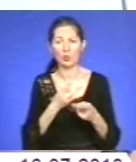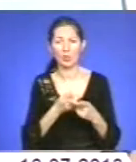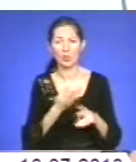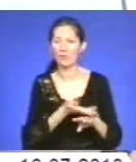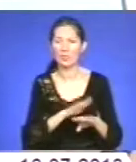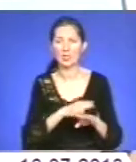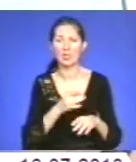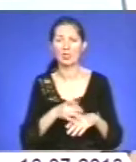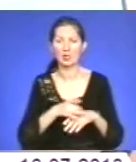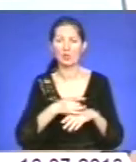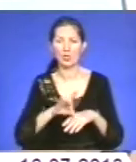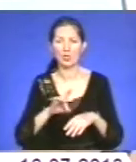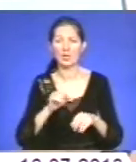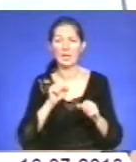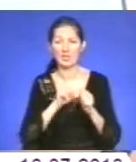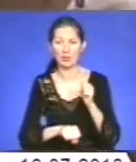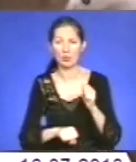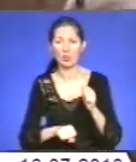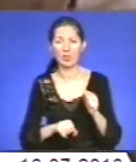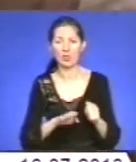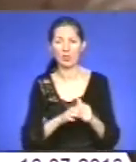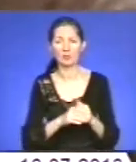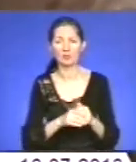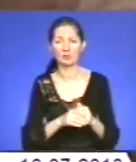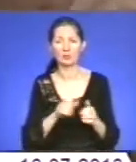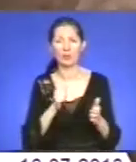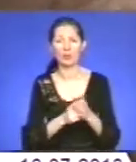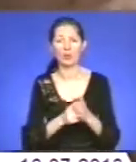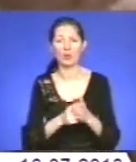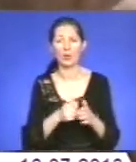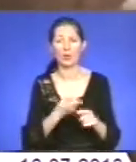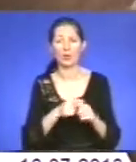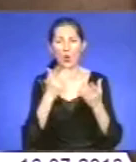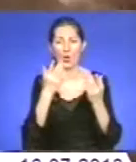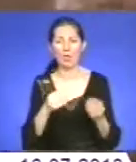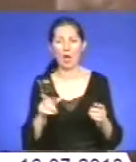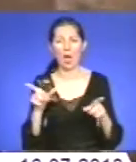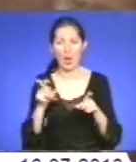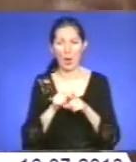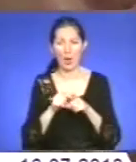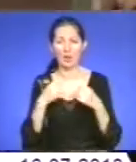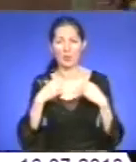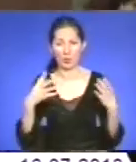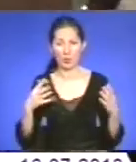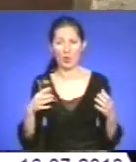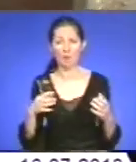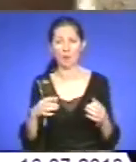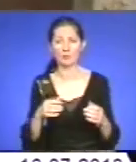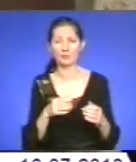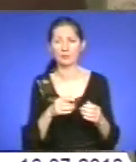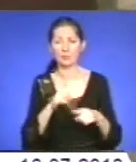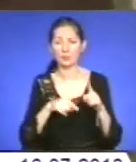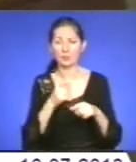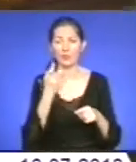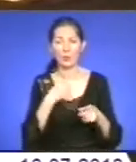зґвалтування, зґвалтування неприродним способом. До фатального дня пара гостювала у родича, святкуючи його день народження. Коли ж поверталися